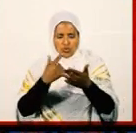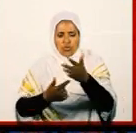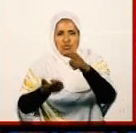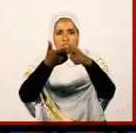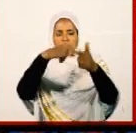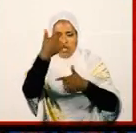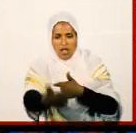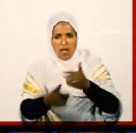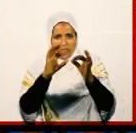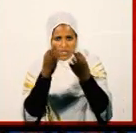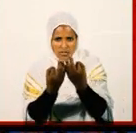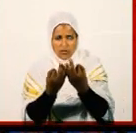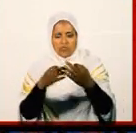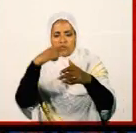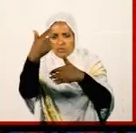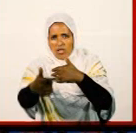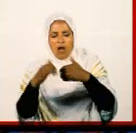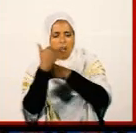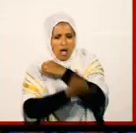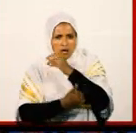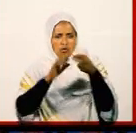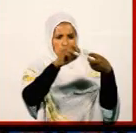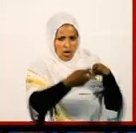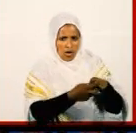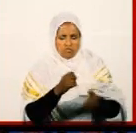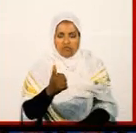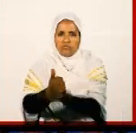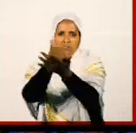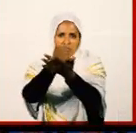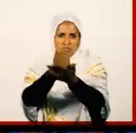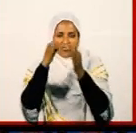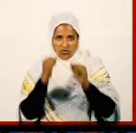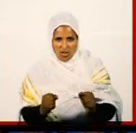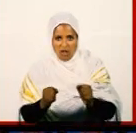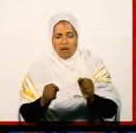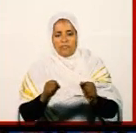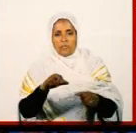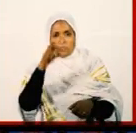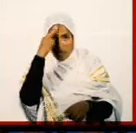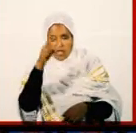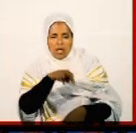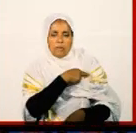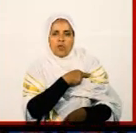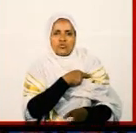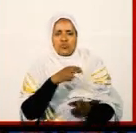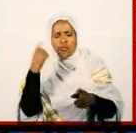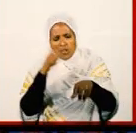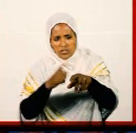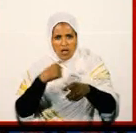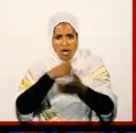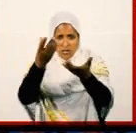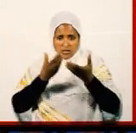ራሱን ቀጥሎ ቤተሰቡን ከዚያም ወገኑን ሀገሩን መርዳት የሚችልበት ነገር ይኖራል። ምክንያቱም ሃይማኖት